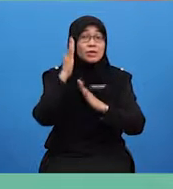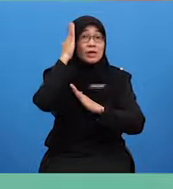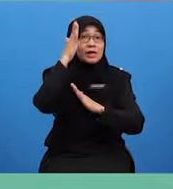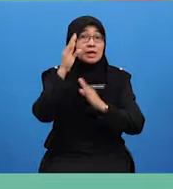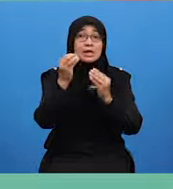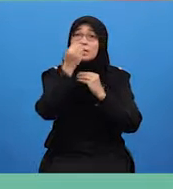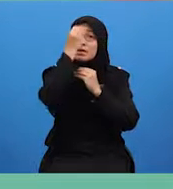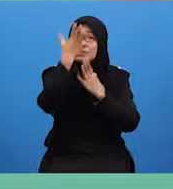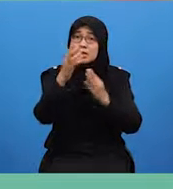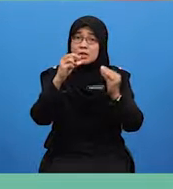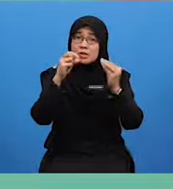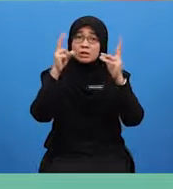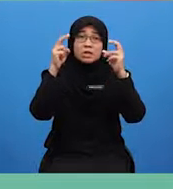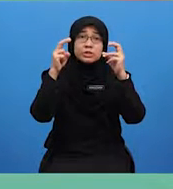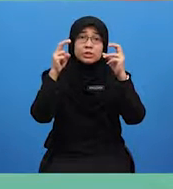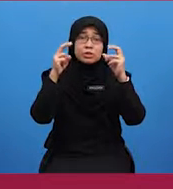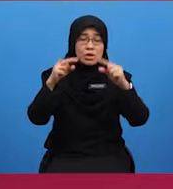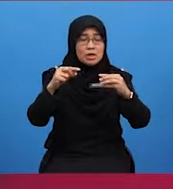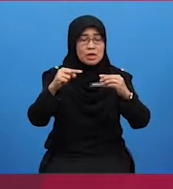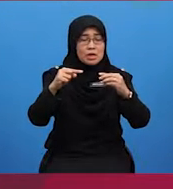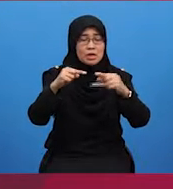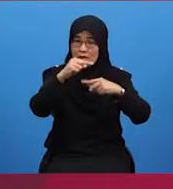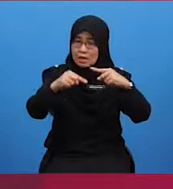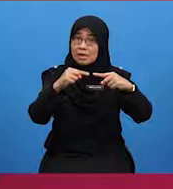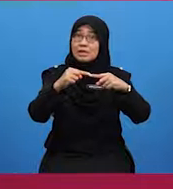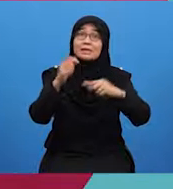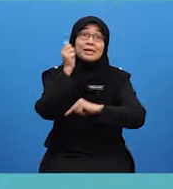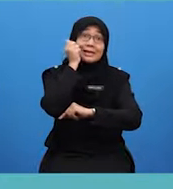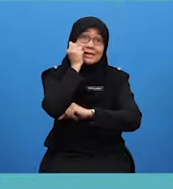menerangkan tajuk tentang kita haid.